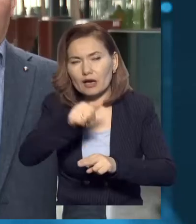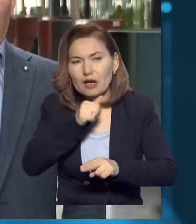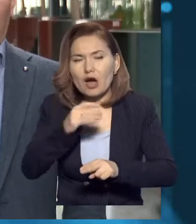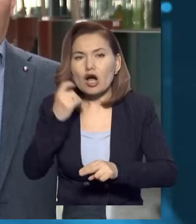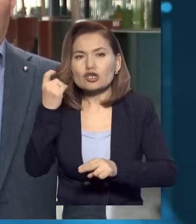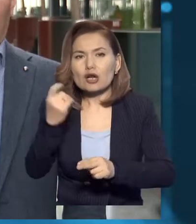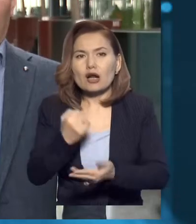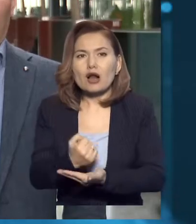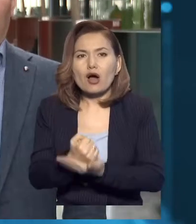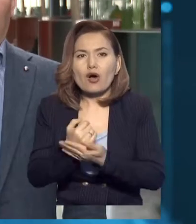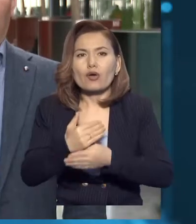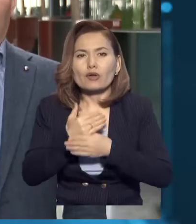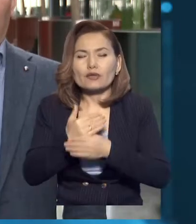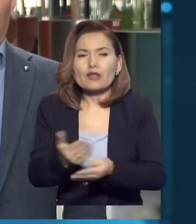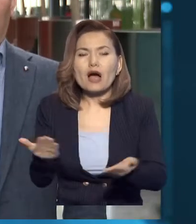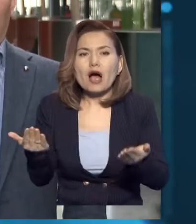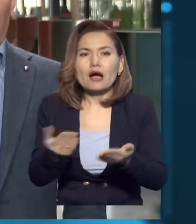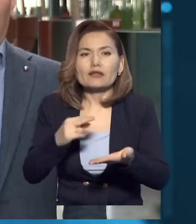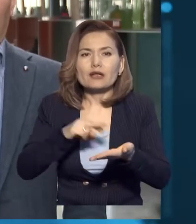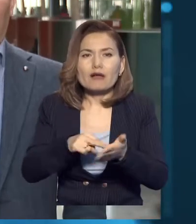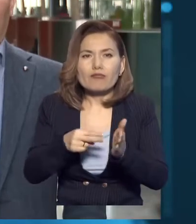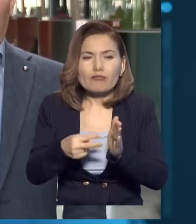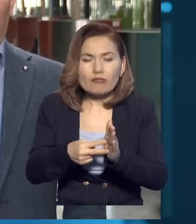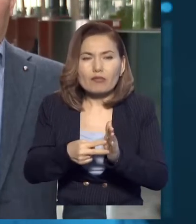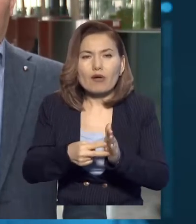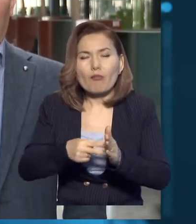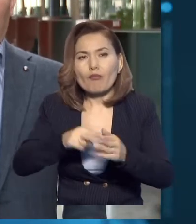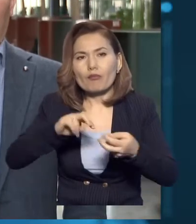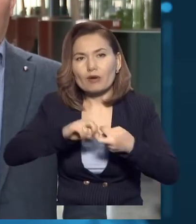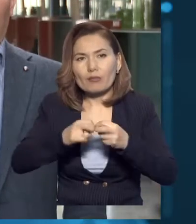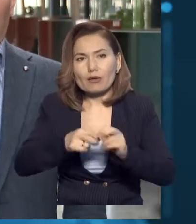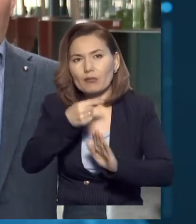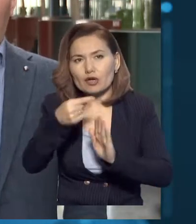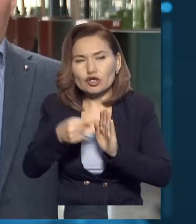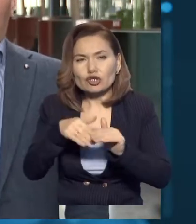шаруаларды қолдау бағытында тағы қандай шаралар қолға алынбақ?